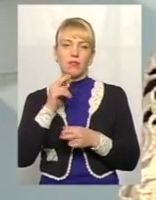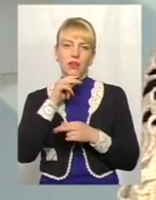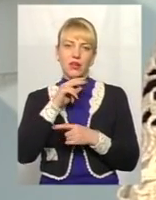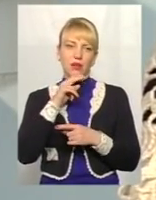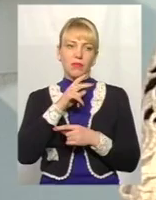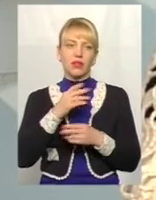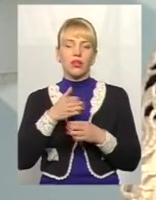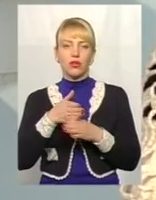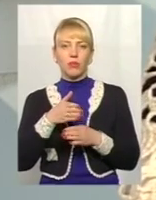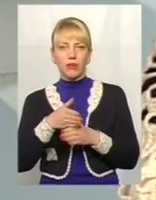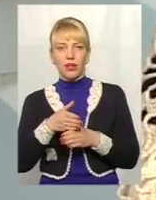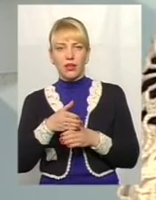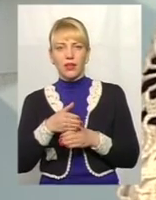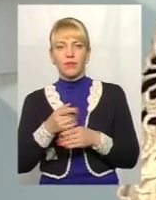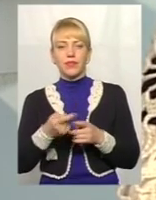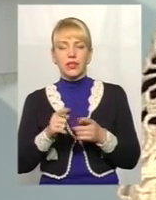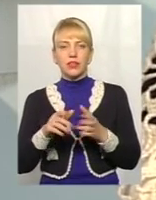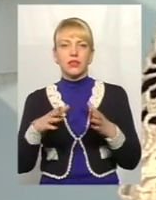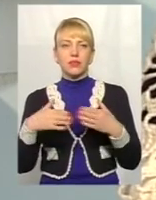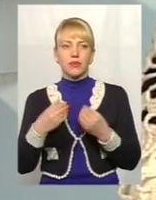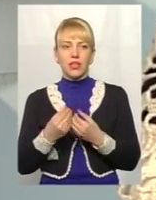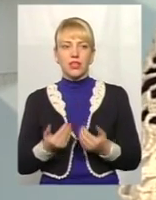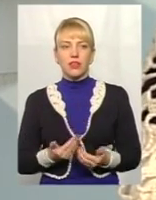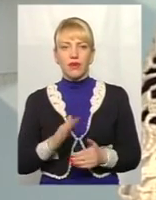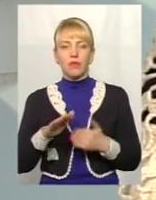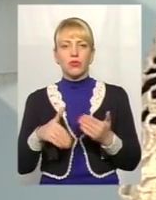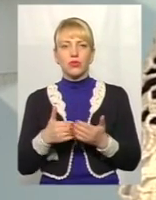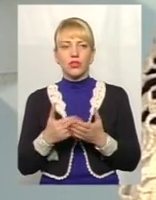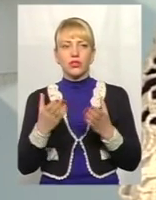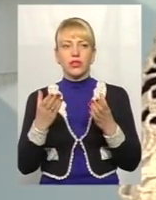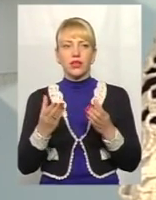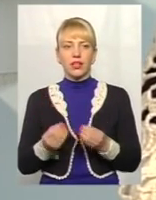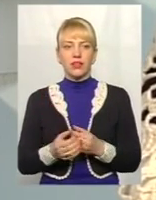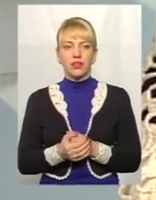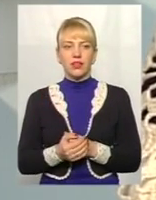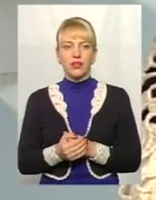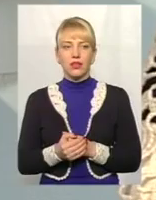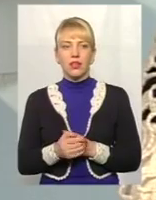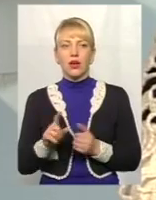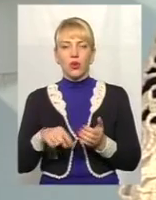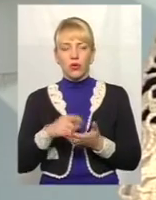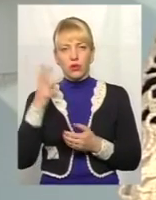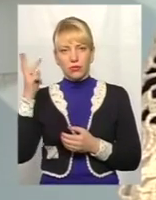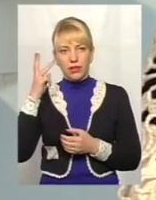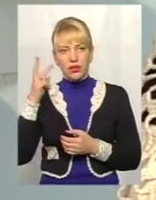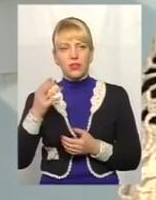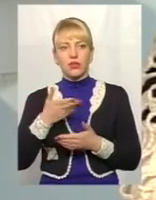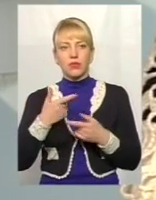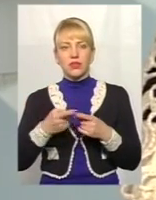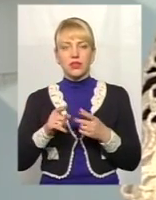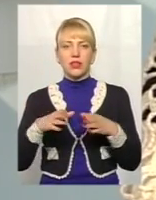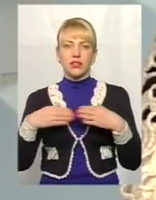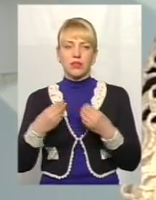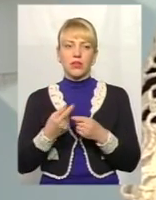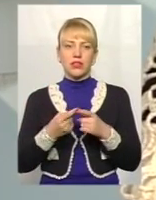медикаменти, допомагали. І ця сім'я живе по сьогоднішній день. У Хмельницькому? У Хмельницькому. Ми з цією сім'єю,